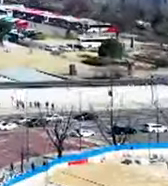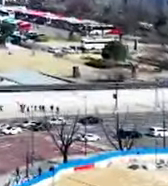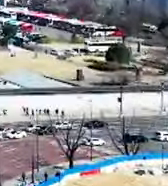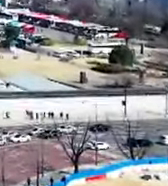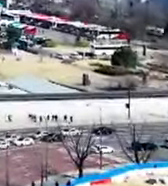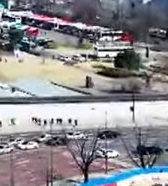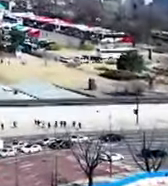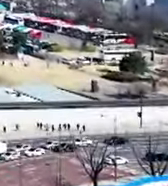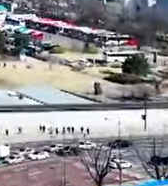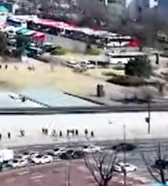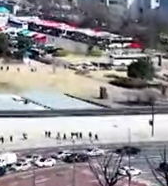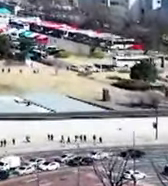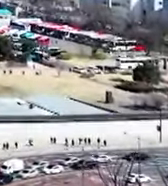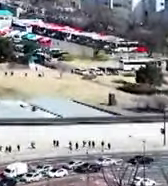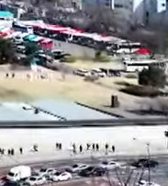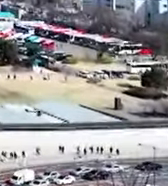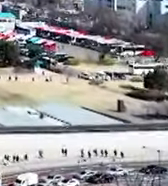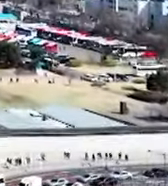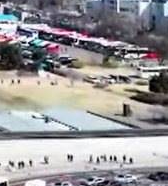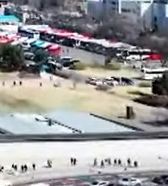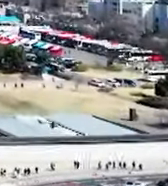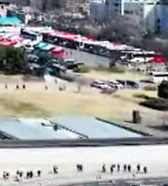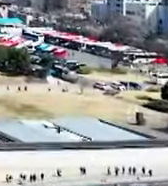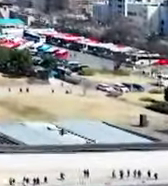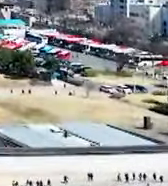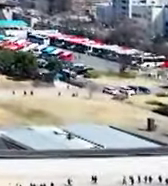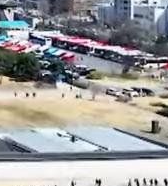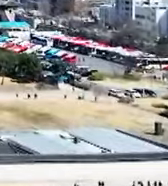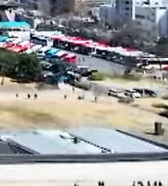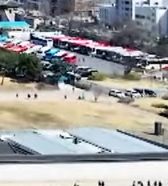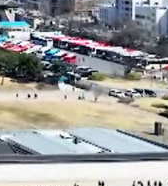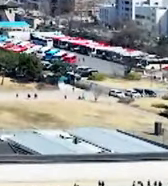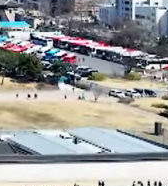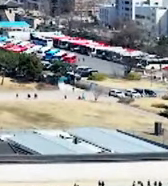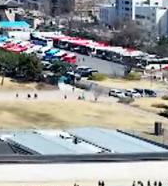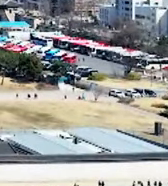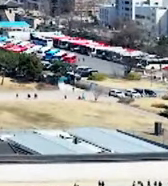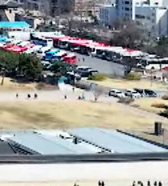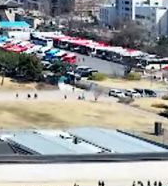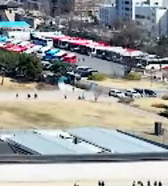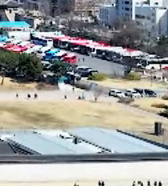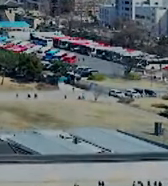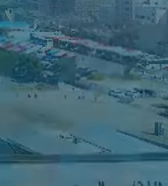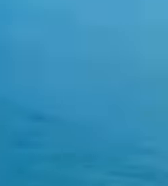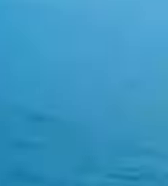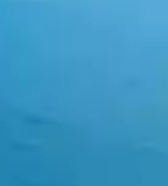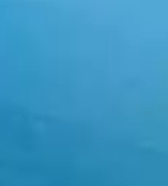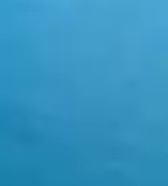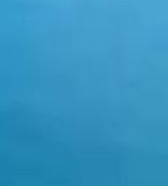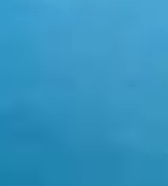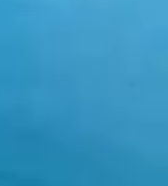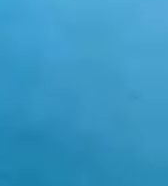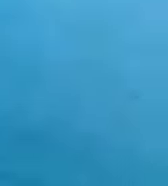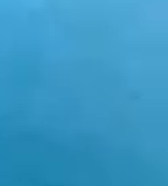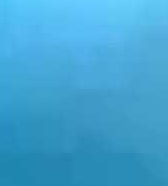자, 서울의 12% 투표율을 기록하고 있습니다. 아까보다 좀 투표율이 많이 올랐습니다.